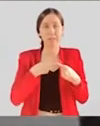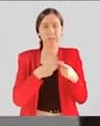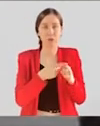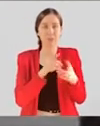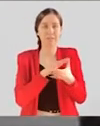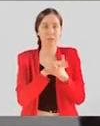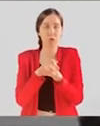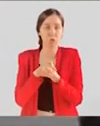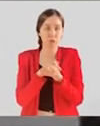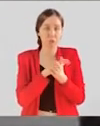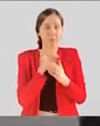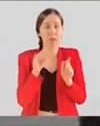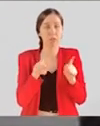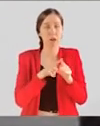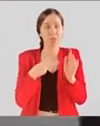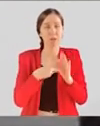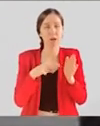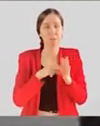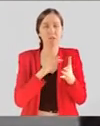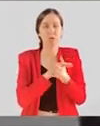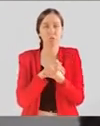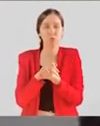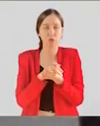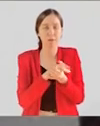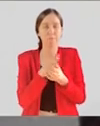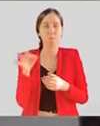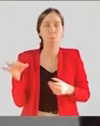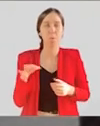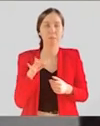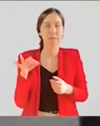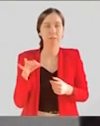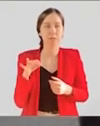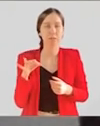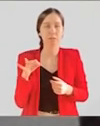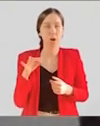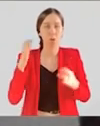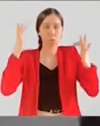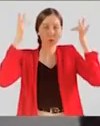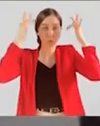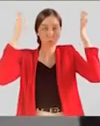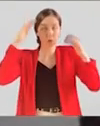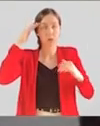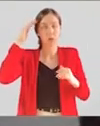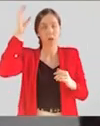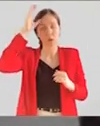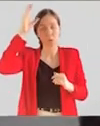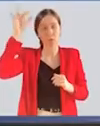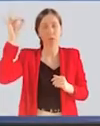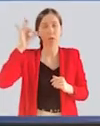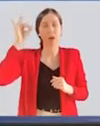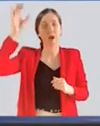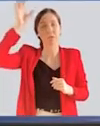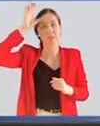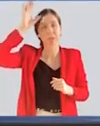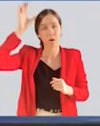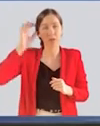а также программы сотрудничества в области идеологии, культуры, науки и образования.